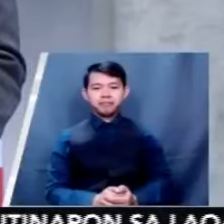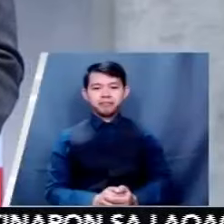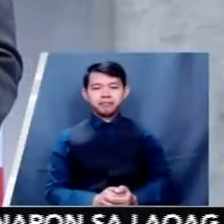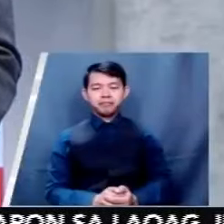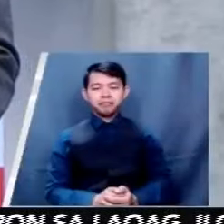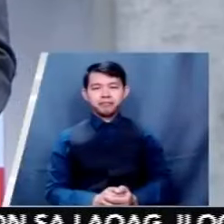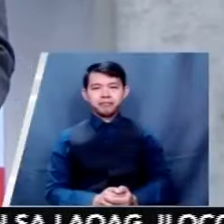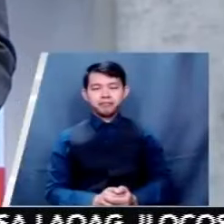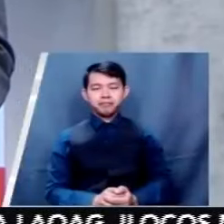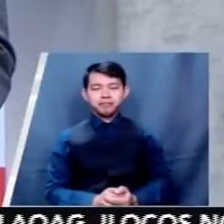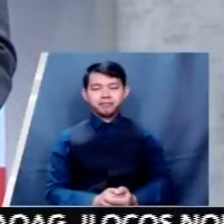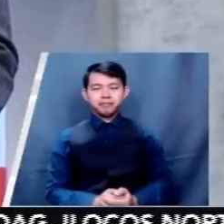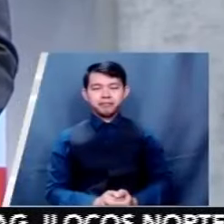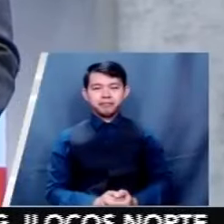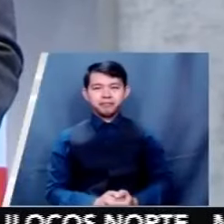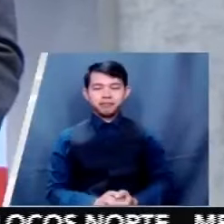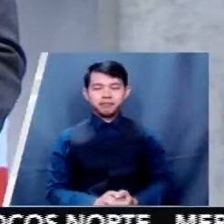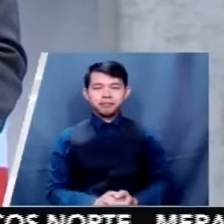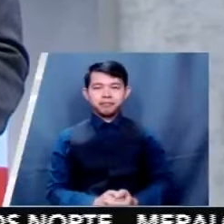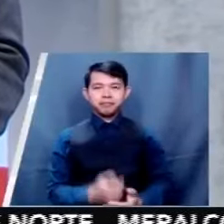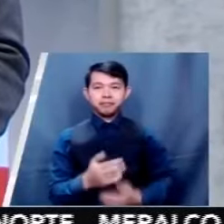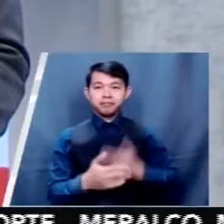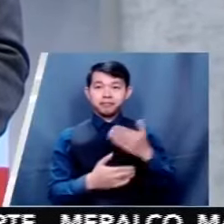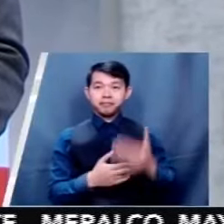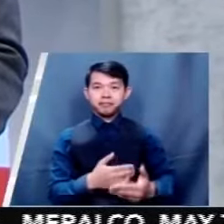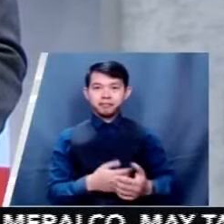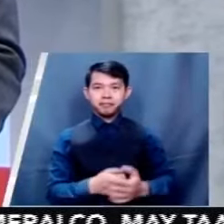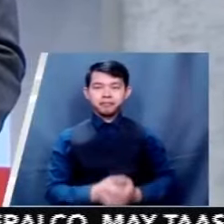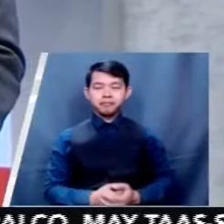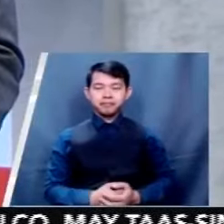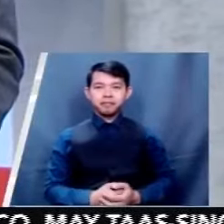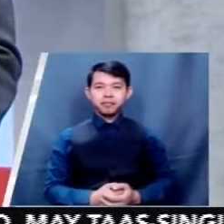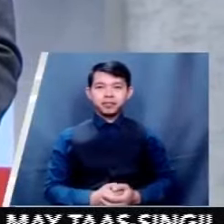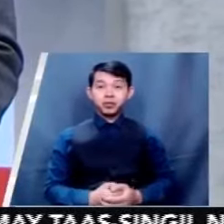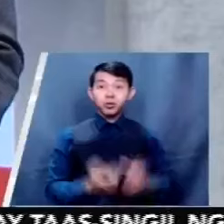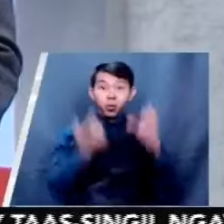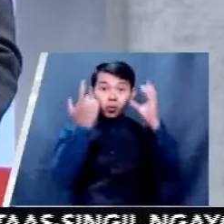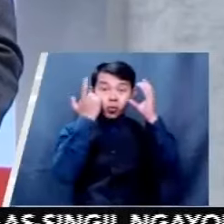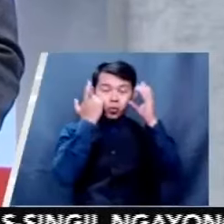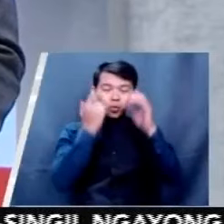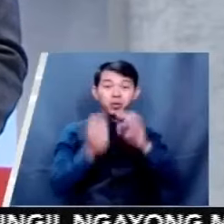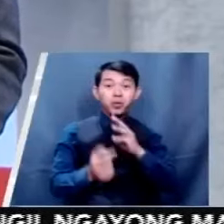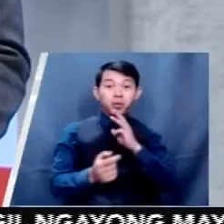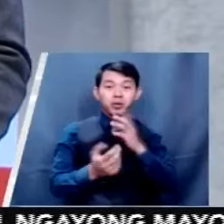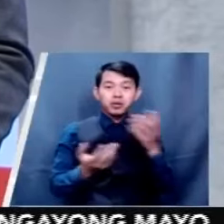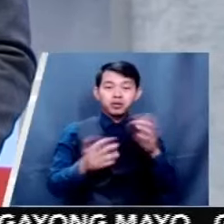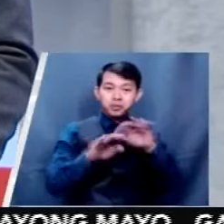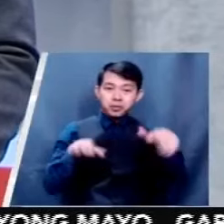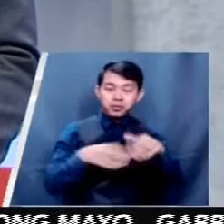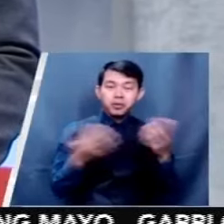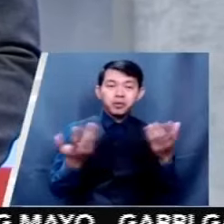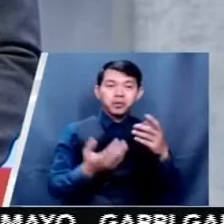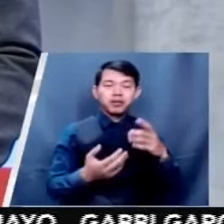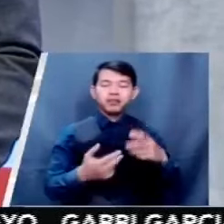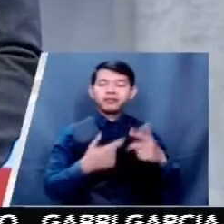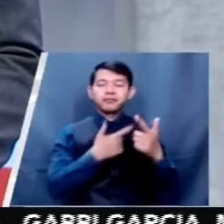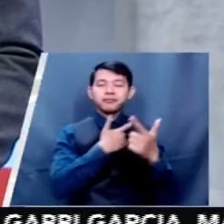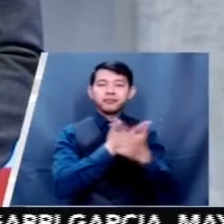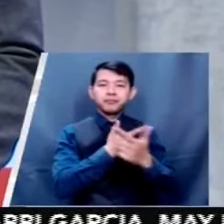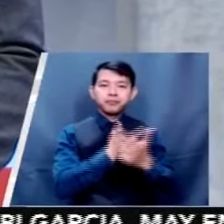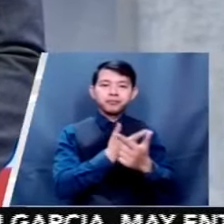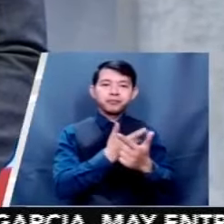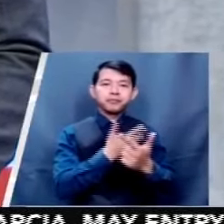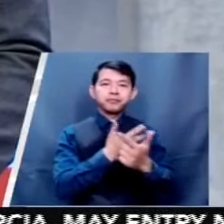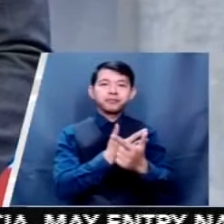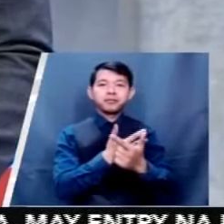trip Bukod sa refreshingly cold water ng isang spring sa Laguna bonus pamp papr presko rin ang dami ng punong nakapaligid